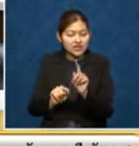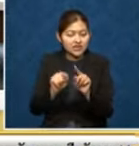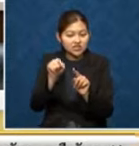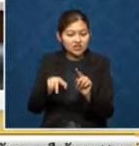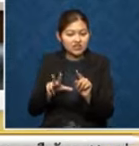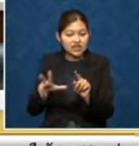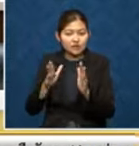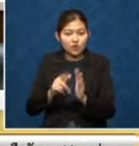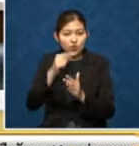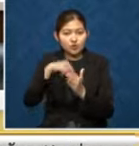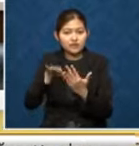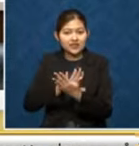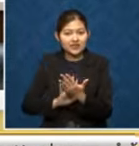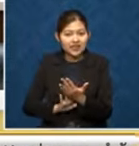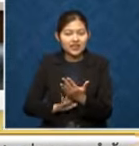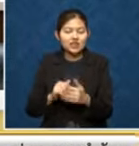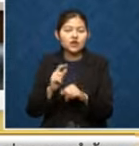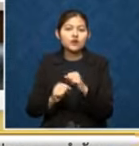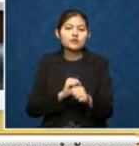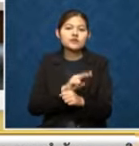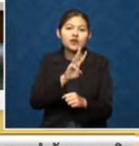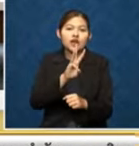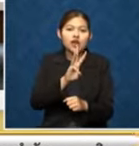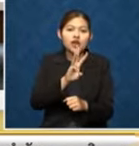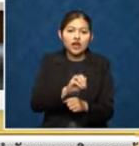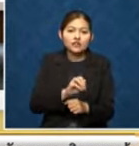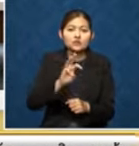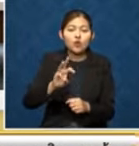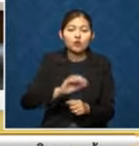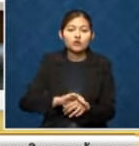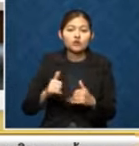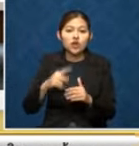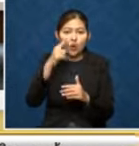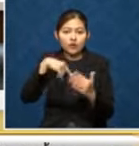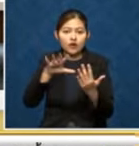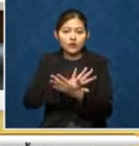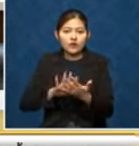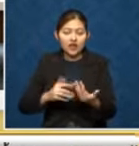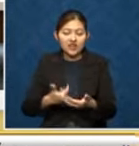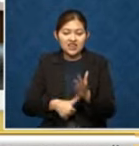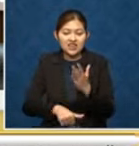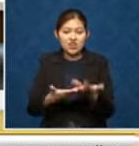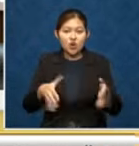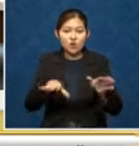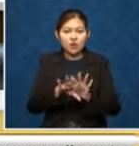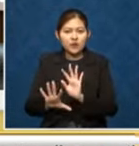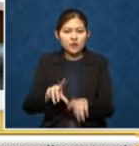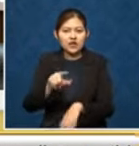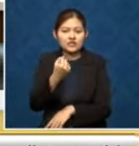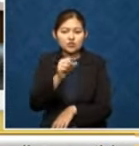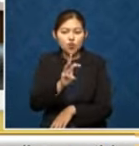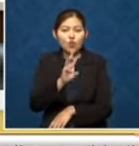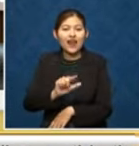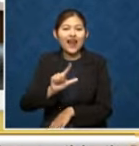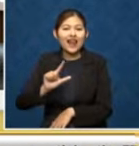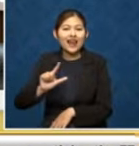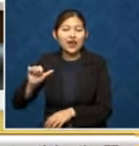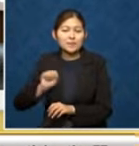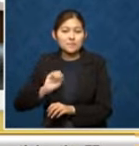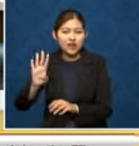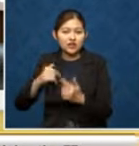ประชากรไทยโดยในปี 2516นี้ครับประเทศไทยมีหนี้สินครัวเรือนทั้งหมดประมาณ 16ล้านล้านบาทคิดเป็น